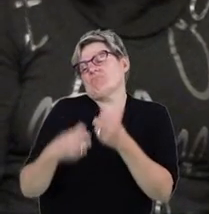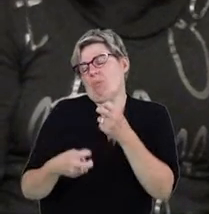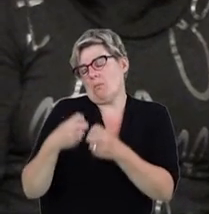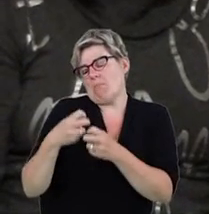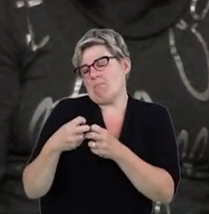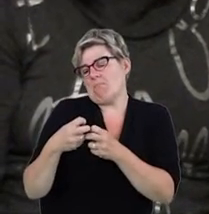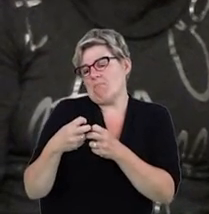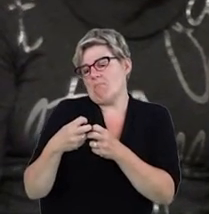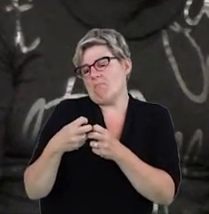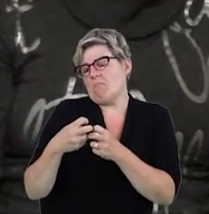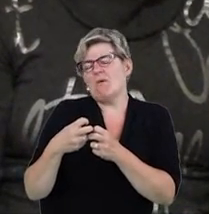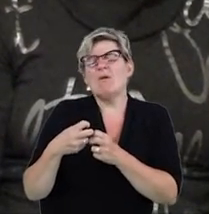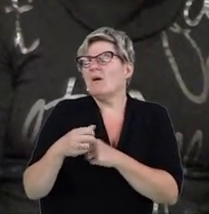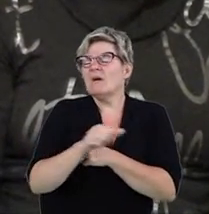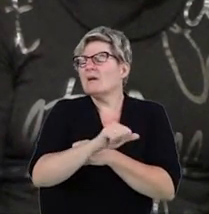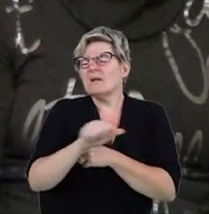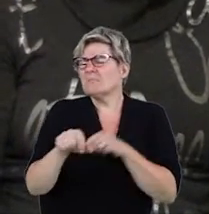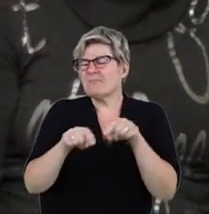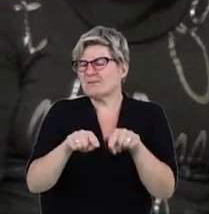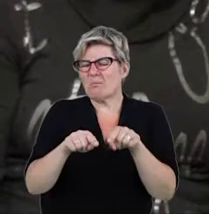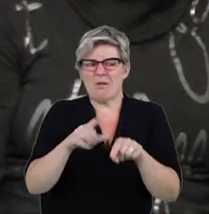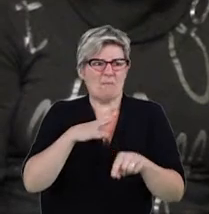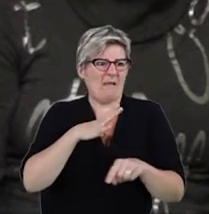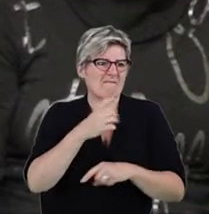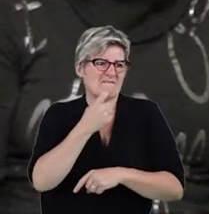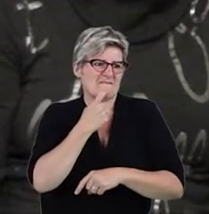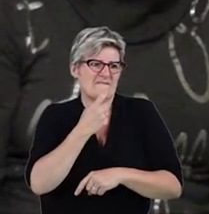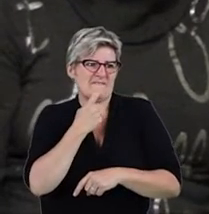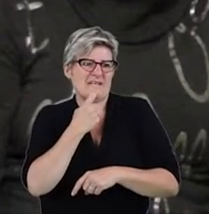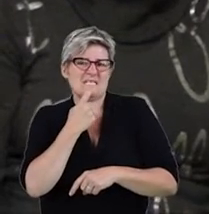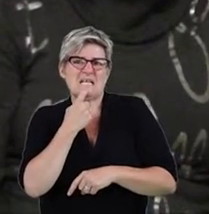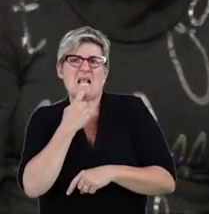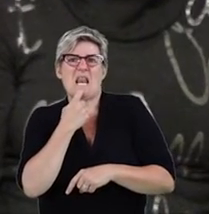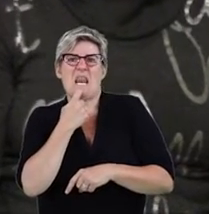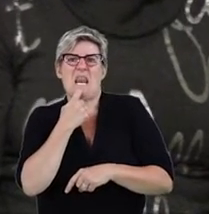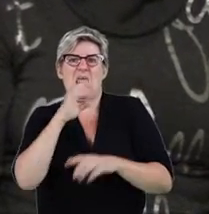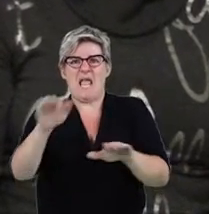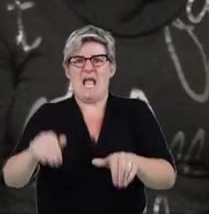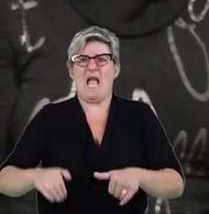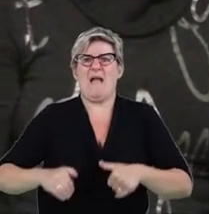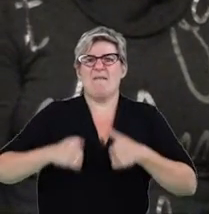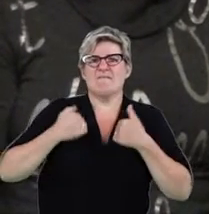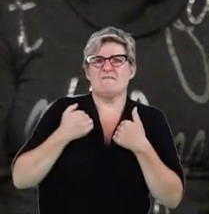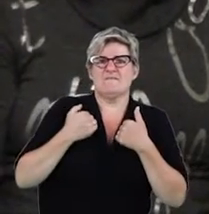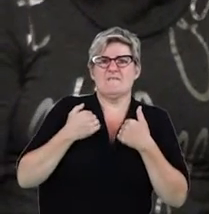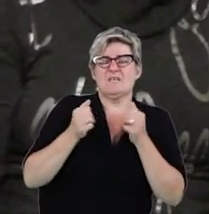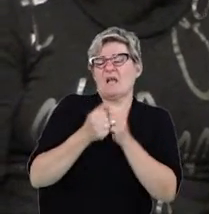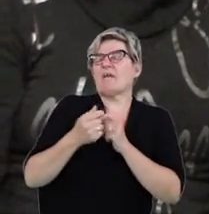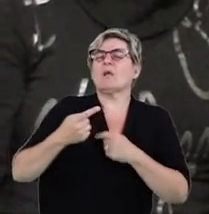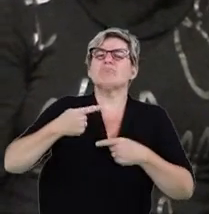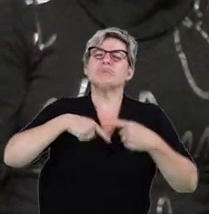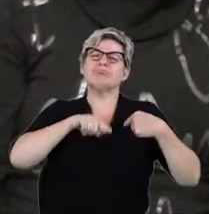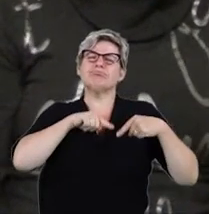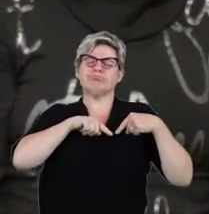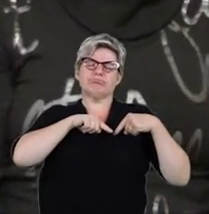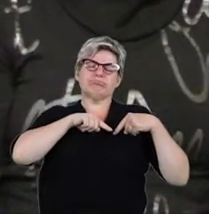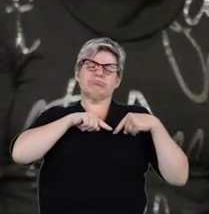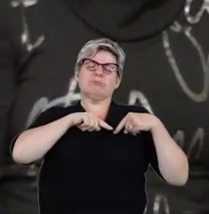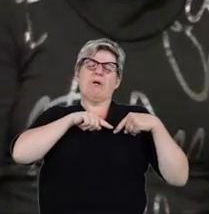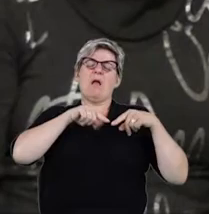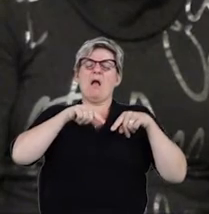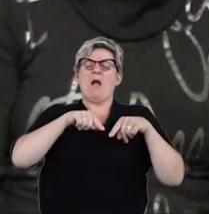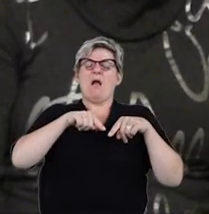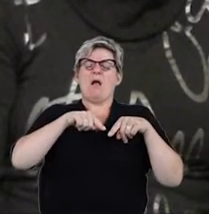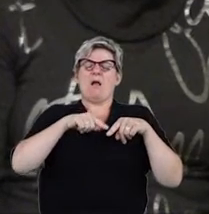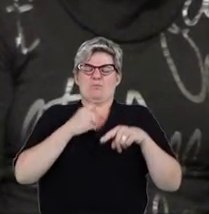beaucoup de problèmes, pas nécessairement des problèmes, mais on lui aurait facilité la vie. Donc c'est ça, avec le recul,